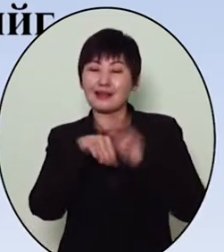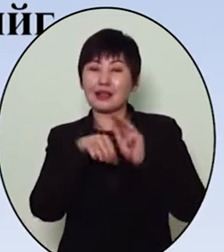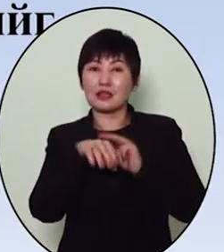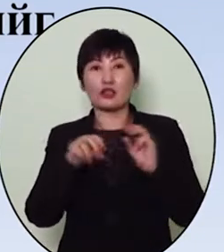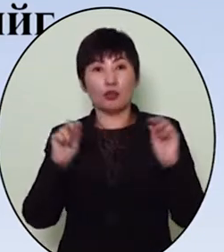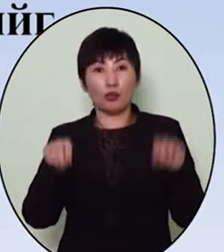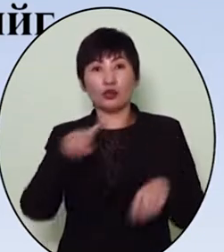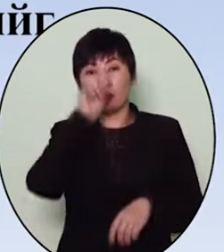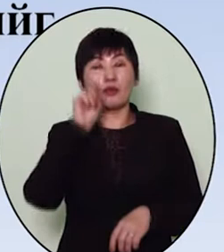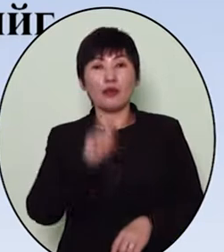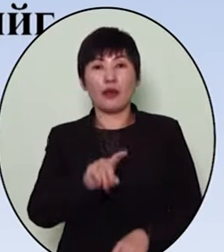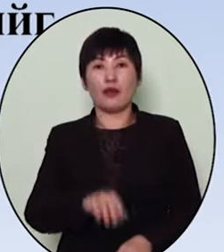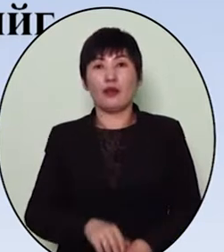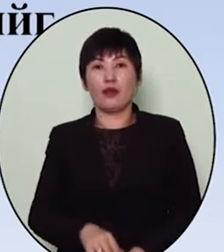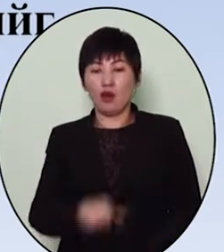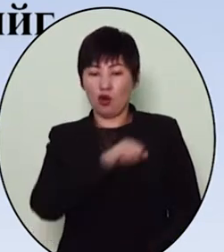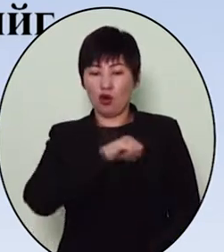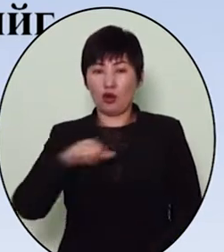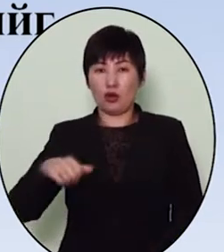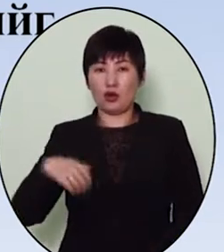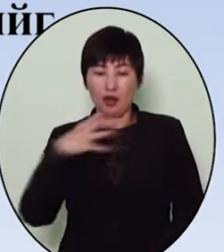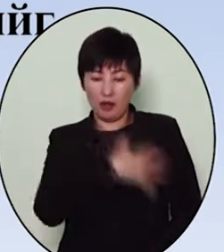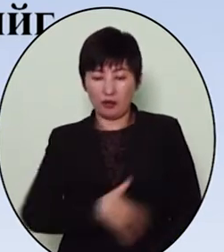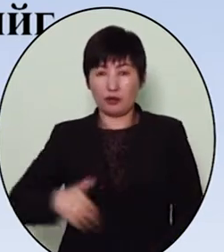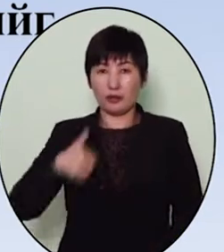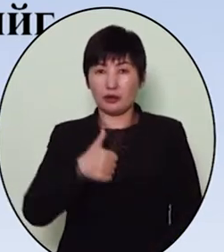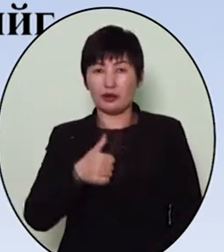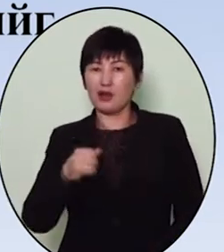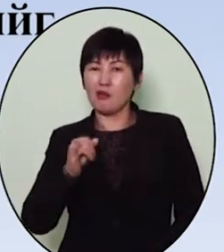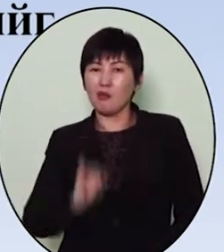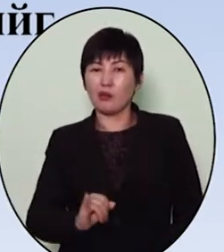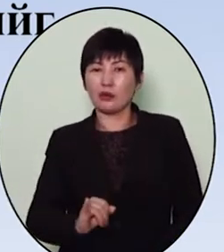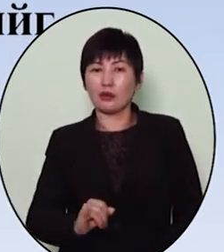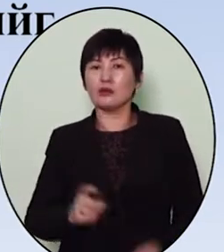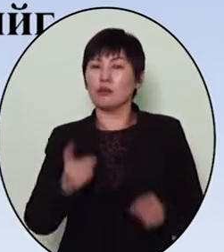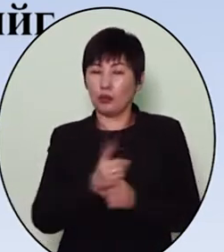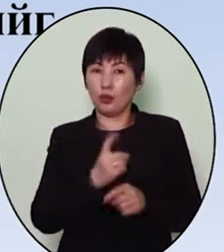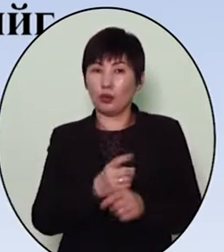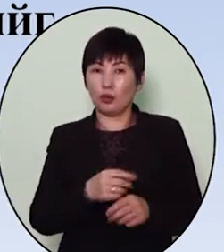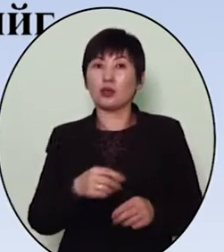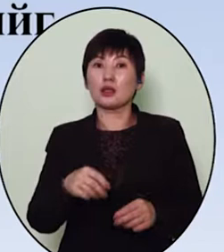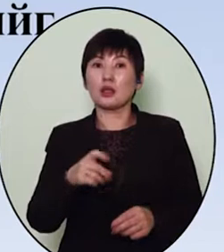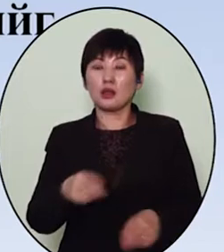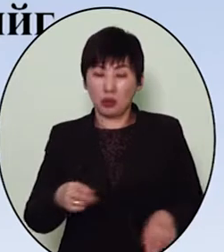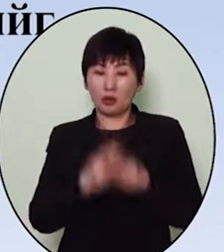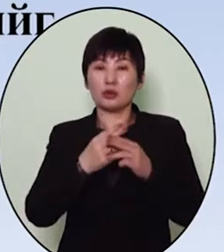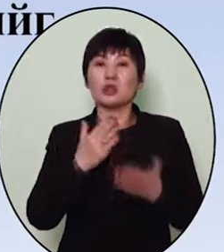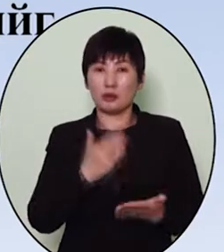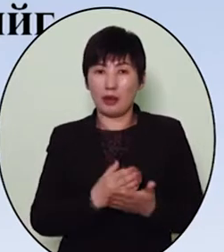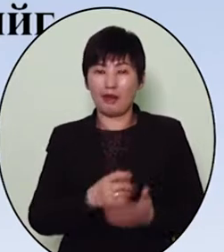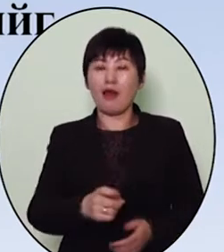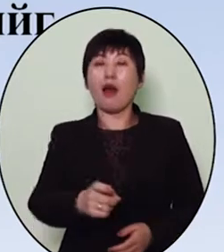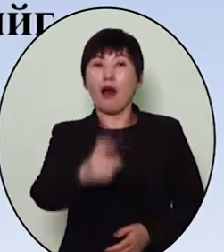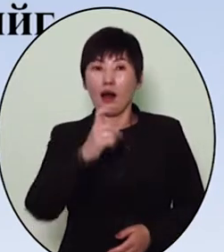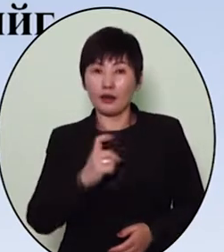вэ? Тэгвэл өөрөө өөрийнхөө эрүүл мэндийг муутгах нь буруу гэж багш нь үзлээ. Энэ